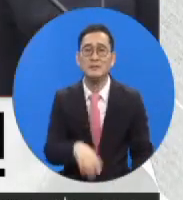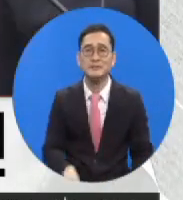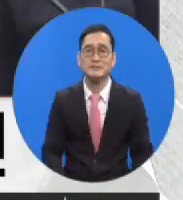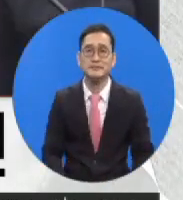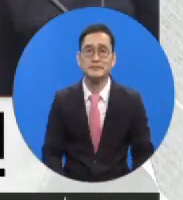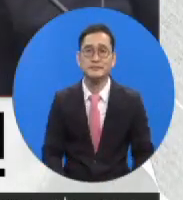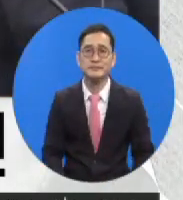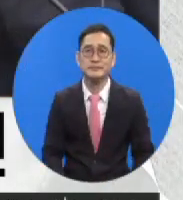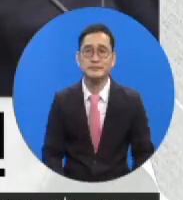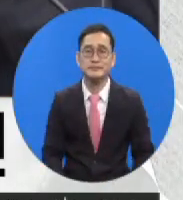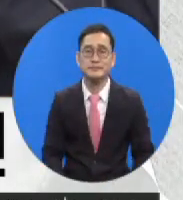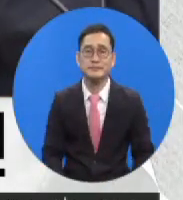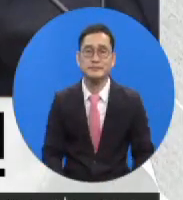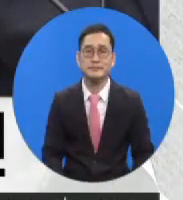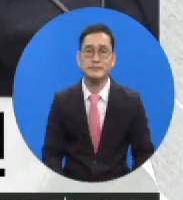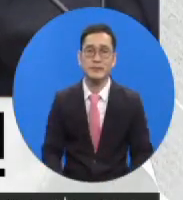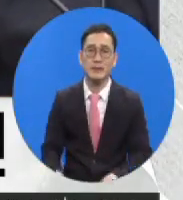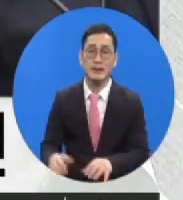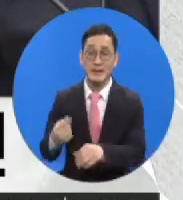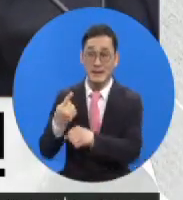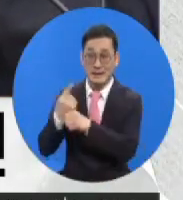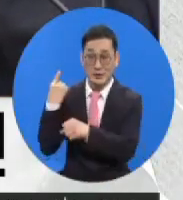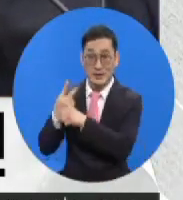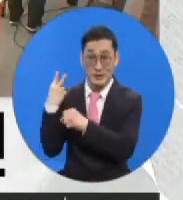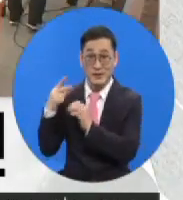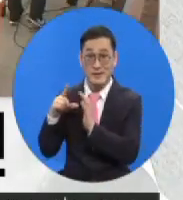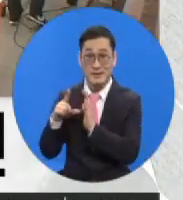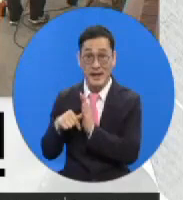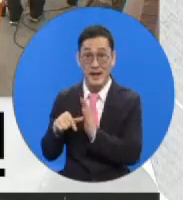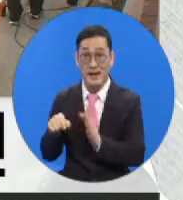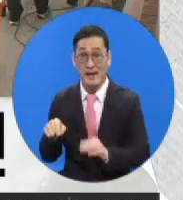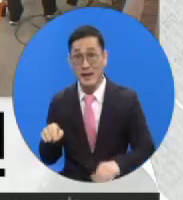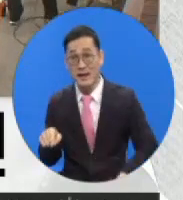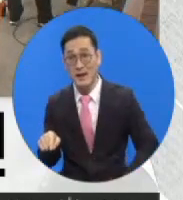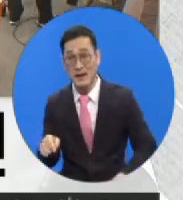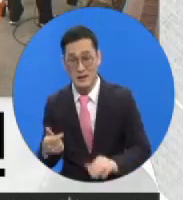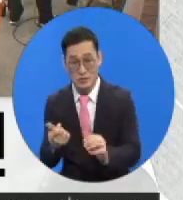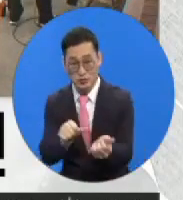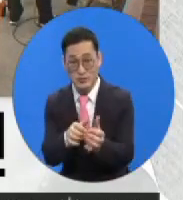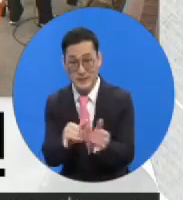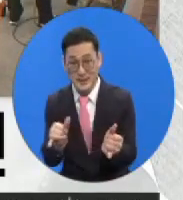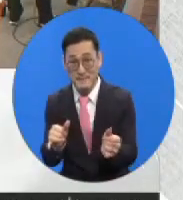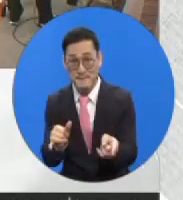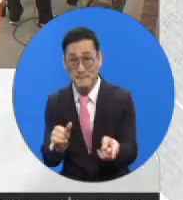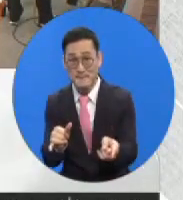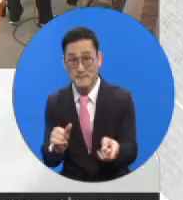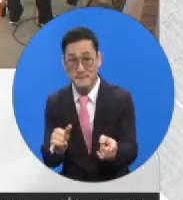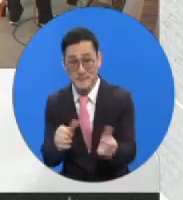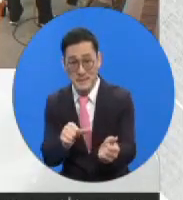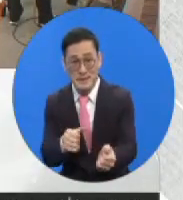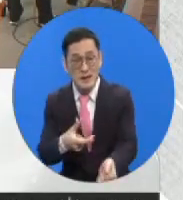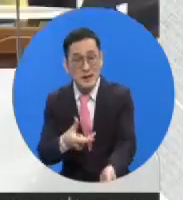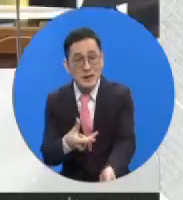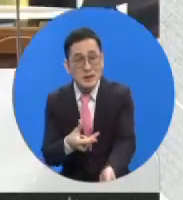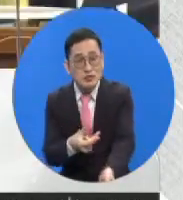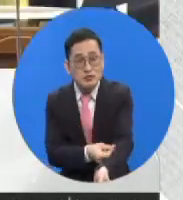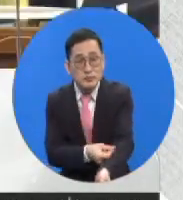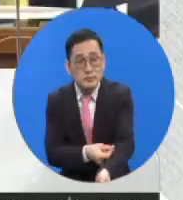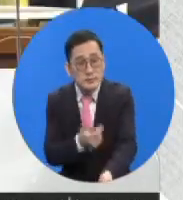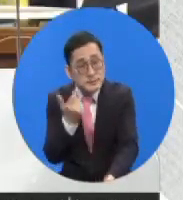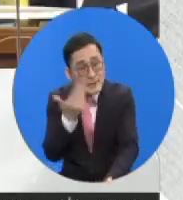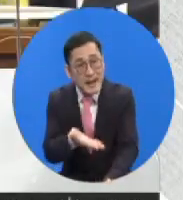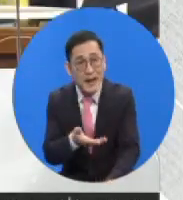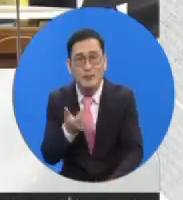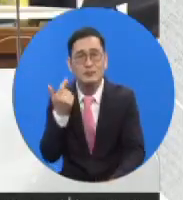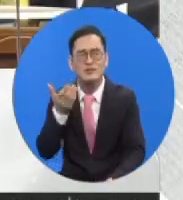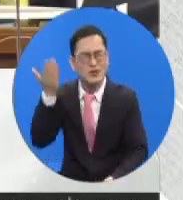수가 있죠. 그 돌아가신 분들한테 뭐 바로 요 앞에 백신 맞았습니까? 그런 걸 안 여쭤봤을 수가 있는 거죠. 어제 뭐 드셨습니까? 이런 걸 잘